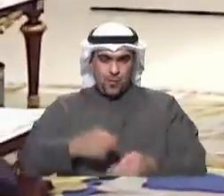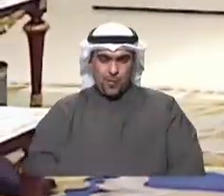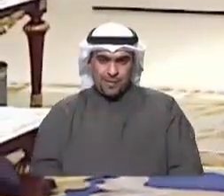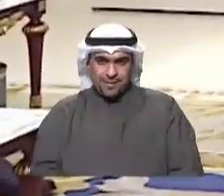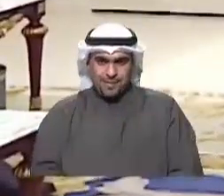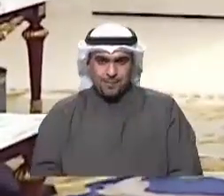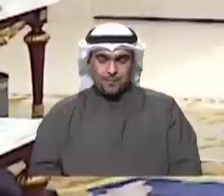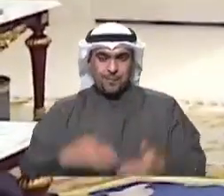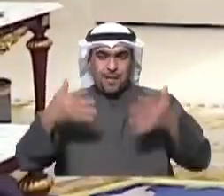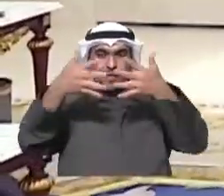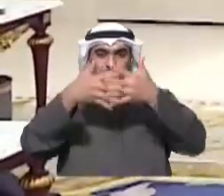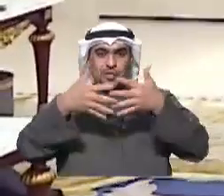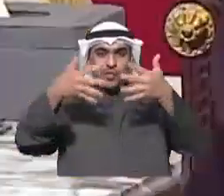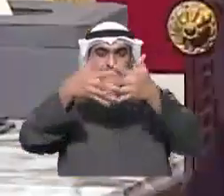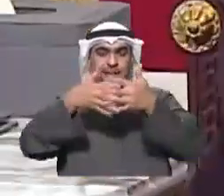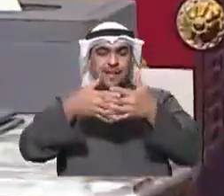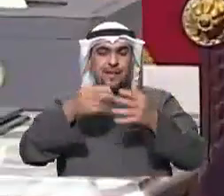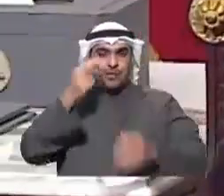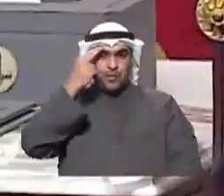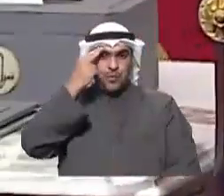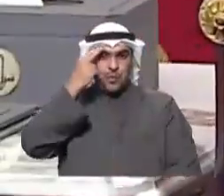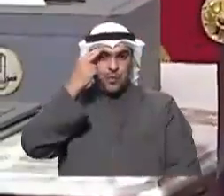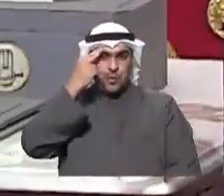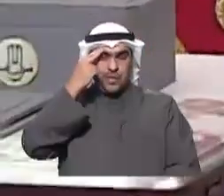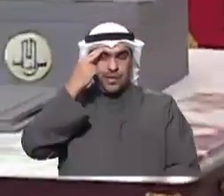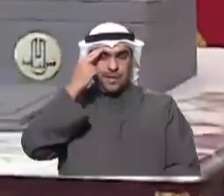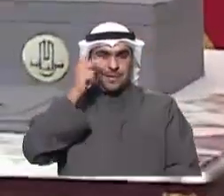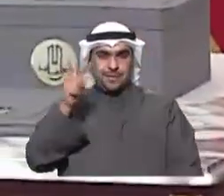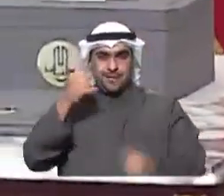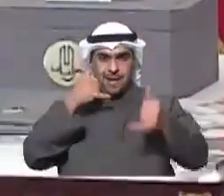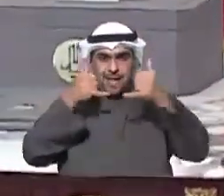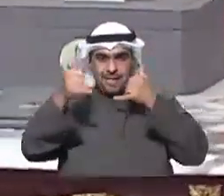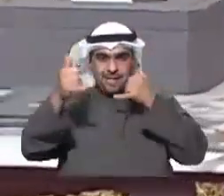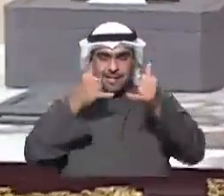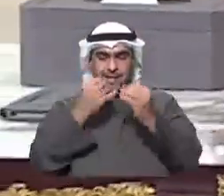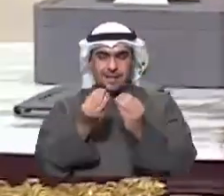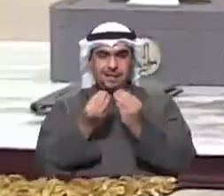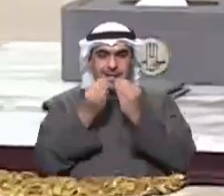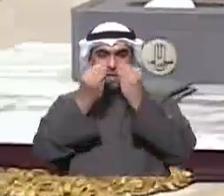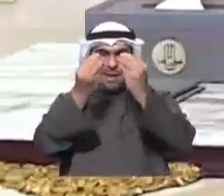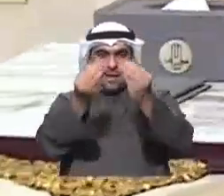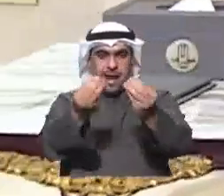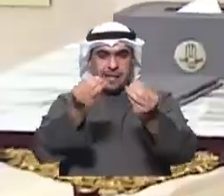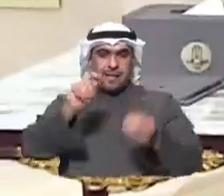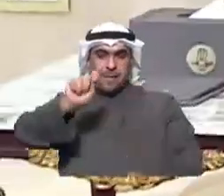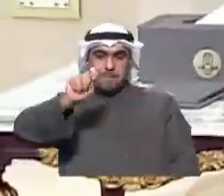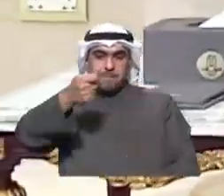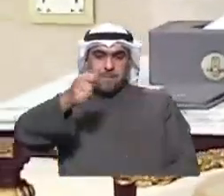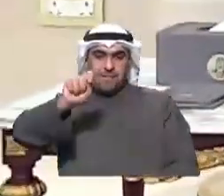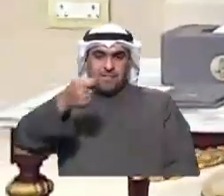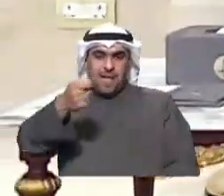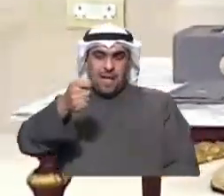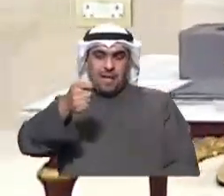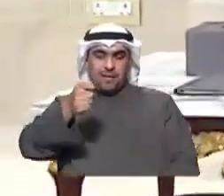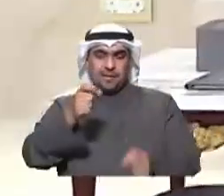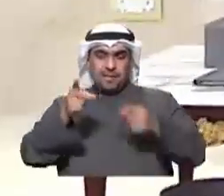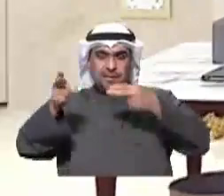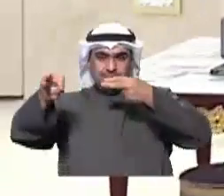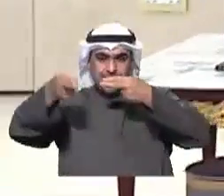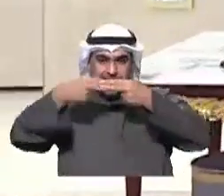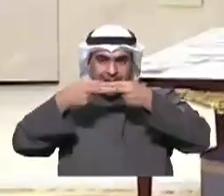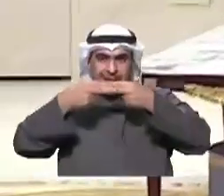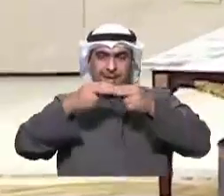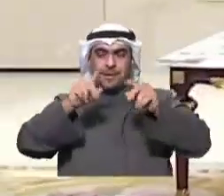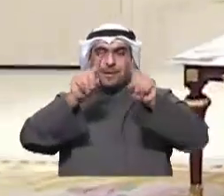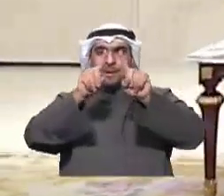الله قفل ومفتاح باب الكعبة المشرفة لهذه المناسبة. حضر المقابلة معالي رئيس ديوان سمو ولي